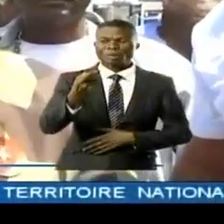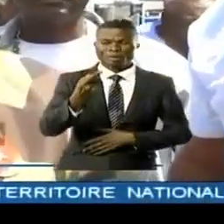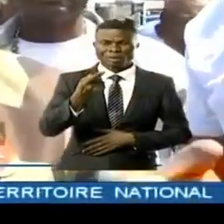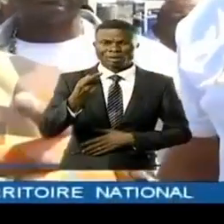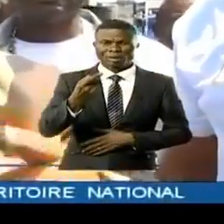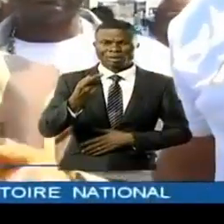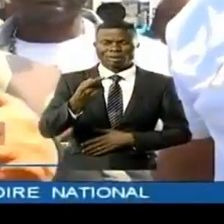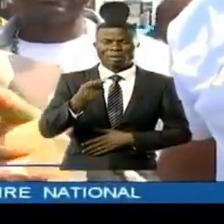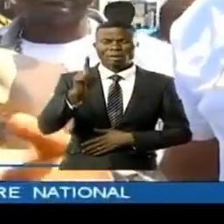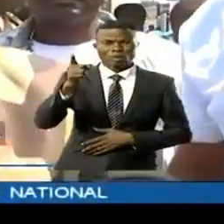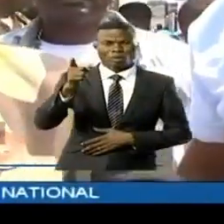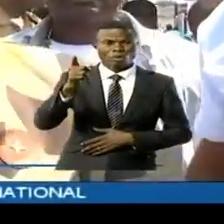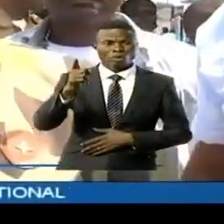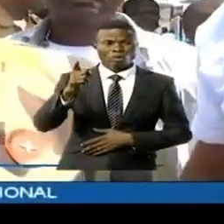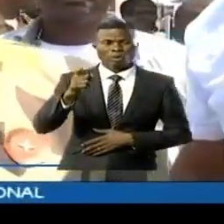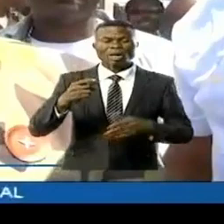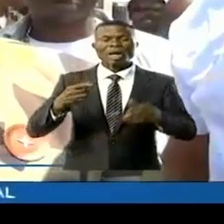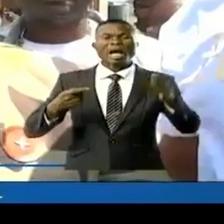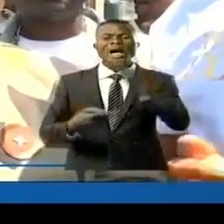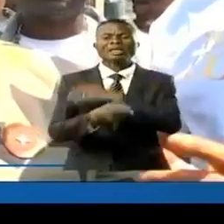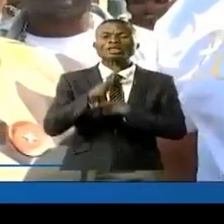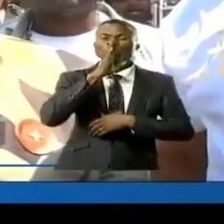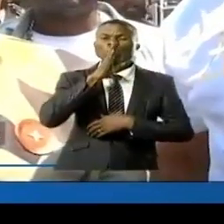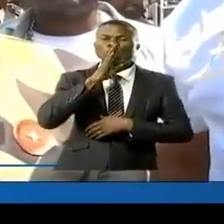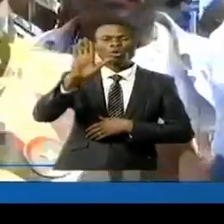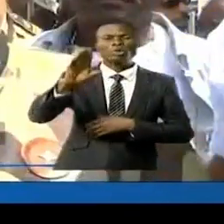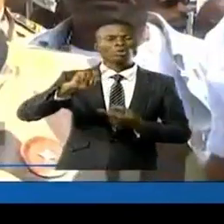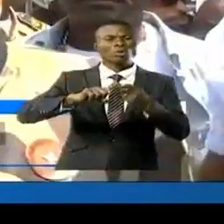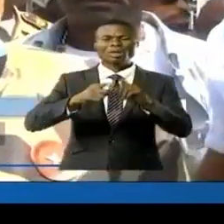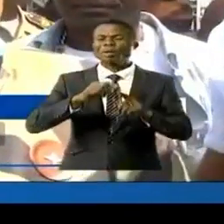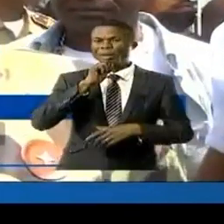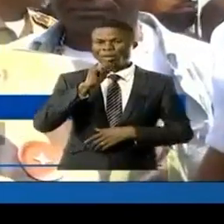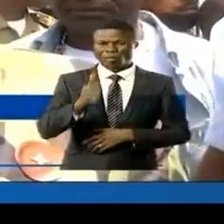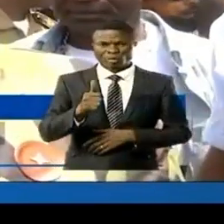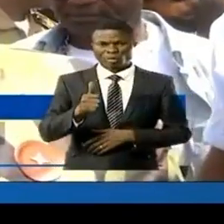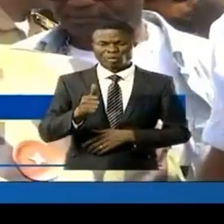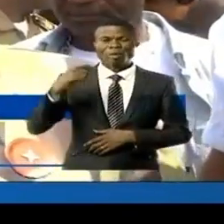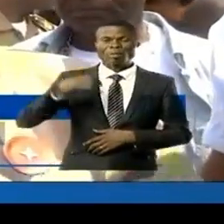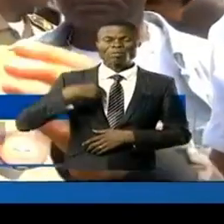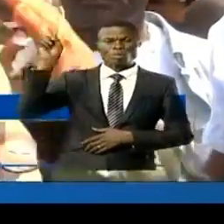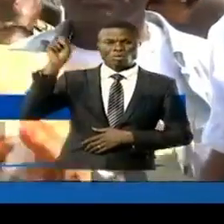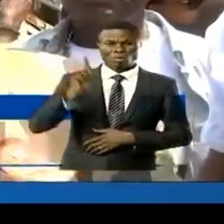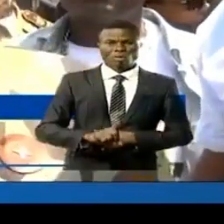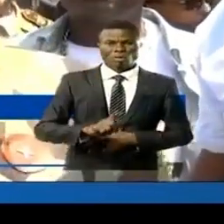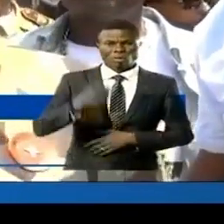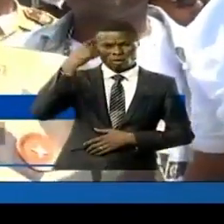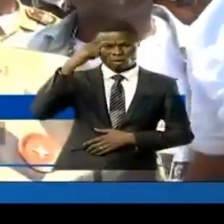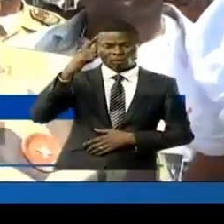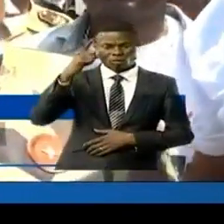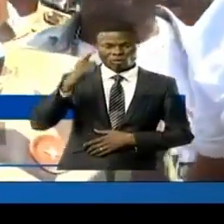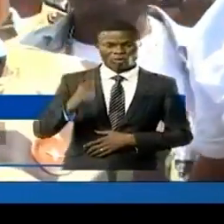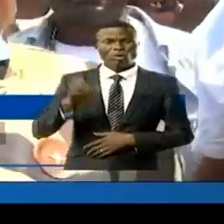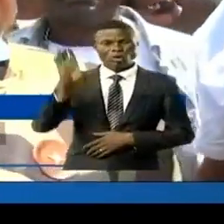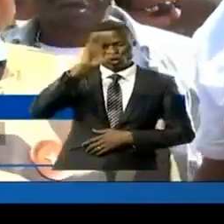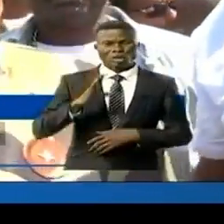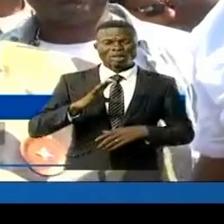ne portera pas de football et aston report au charme je suis venu pour la réconciliation